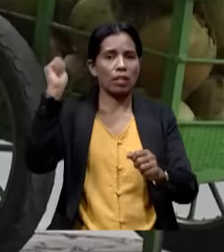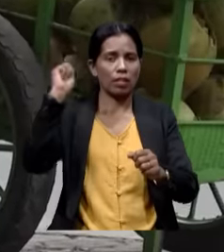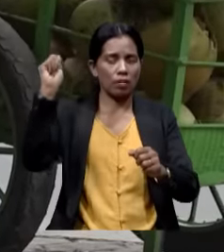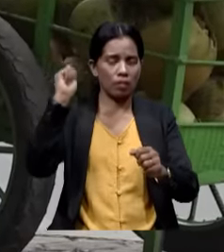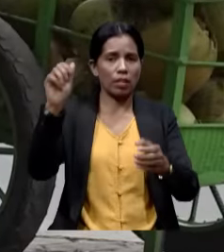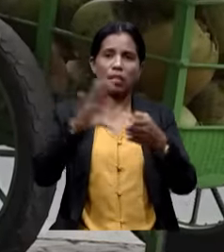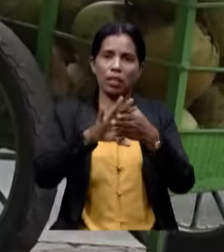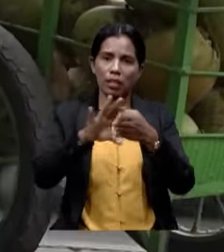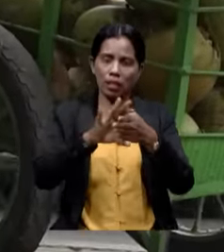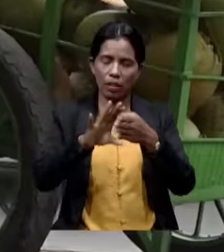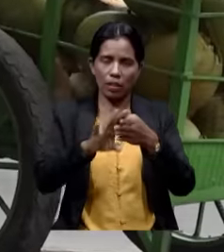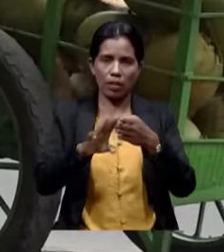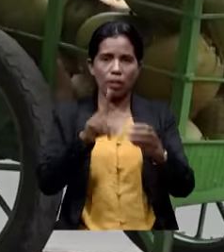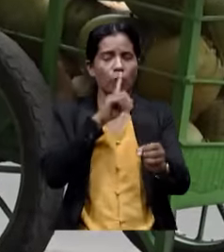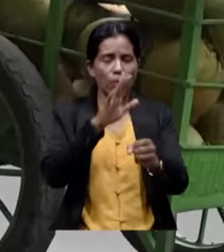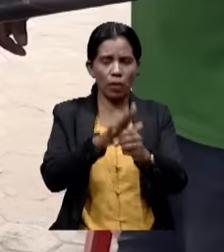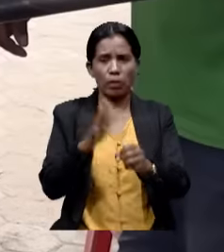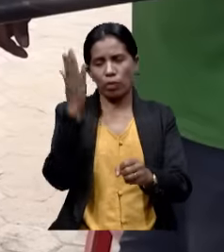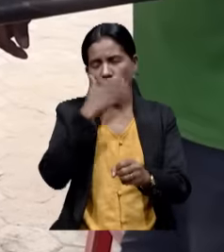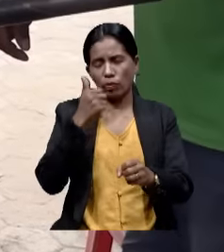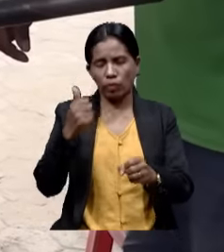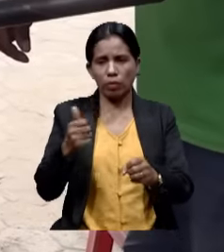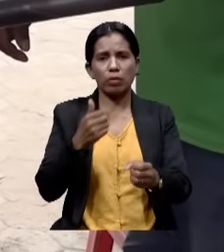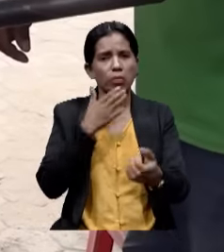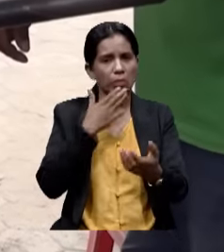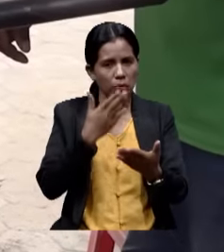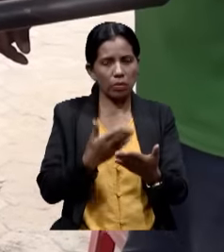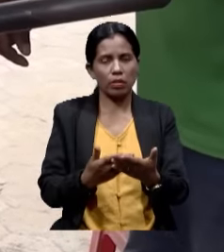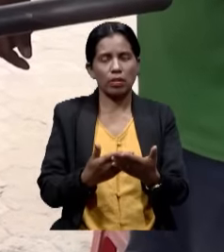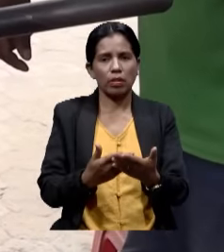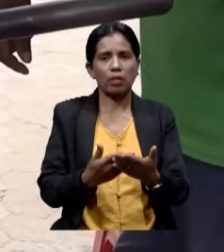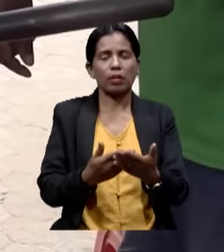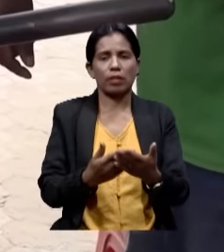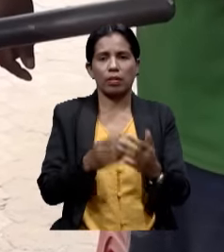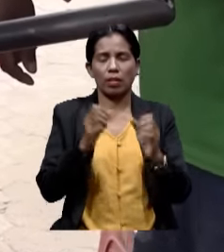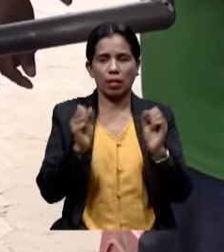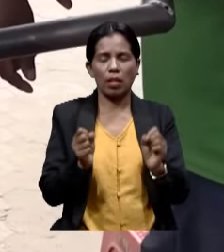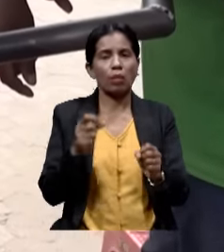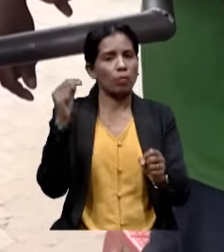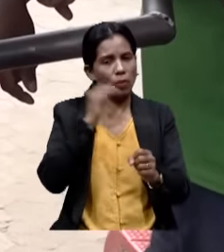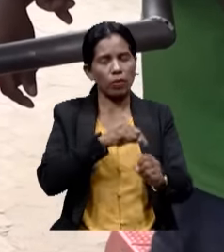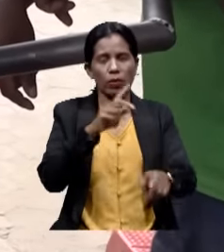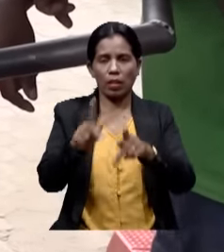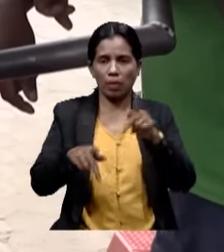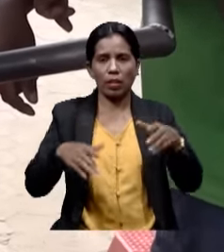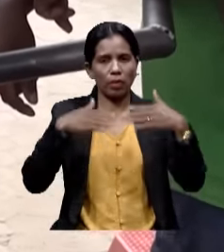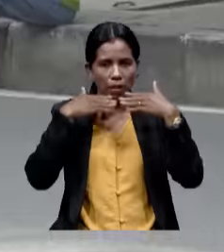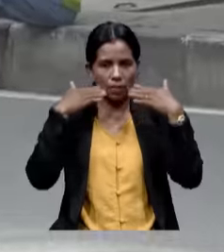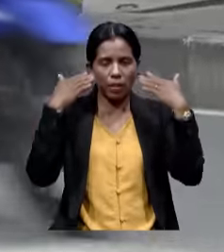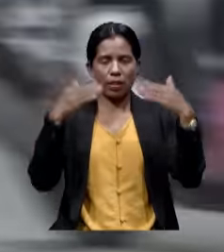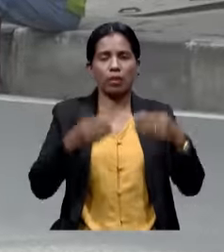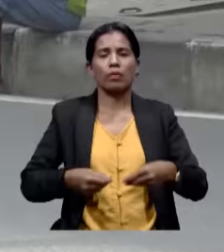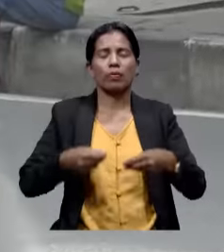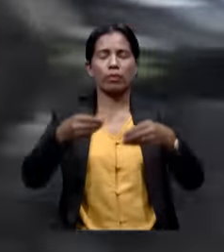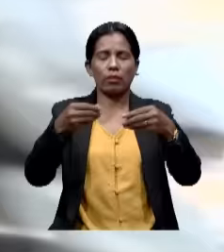elektoral, promesa mesak furak, no midar hanesan bani ben, nebe suli, haboso povo atu hamnasa, hori fo